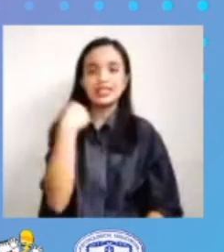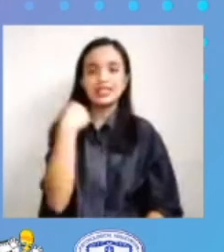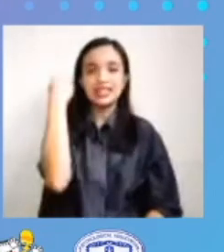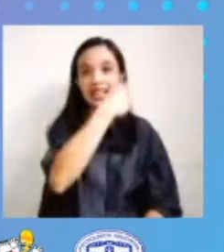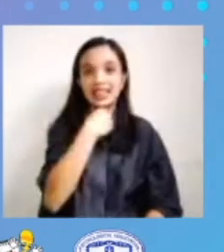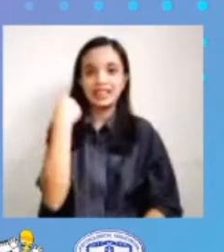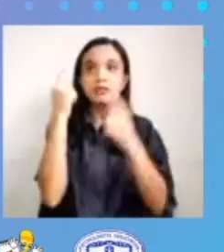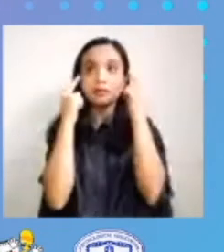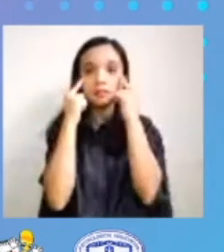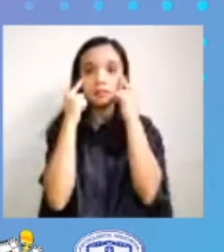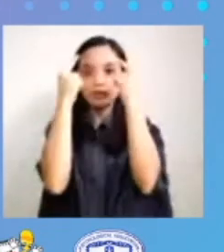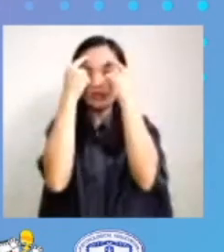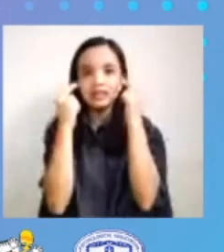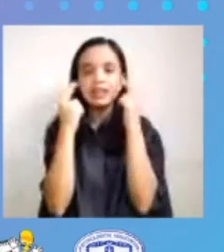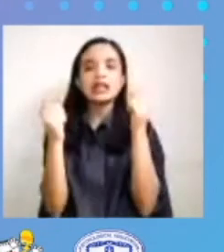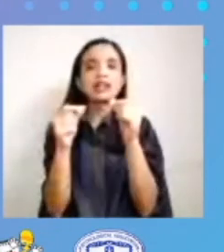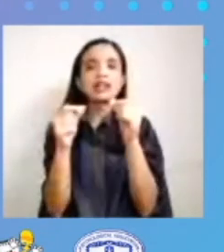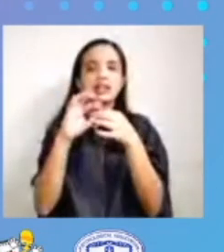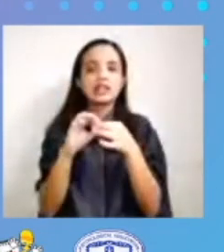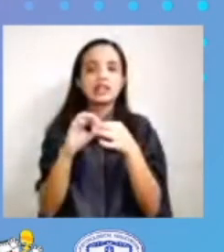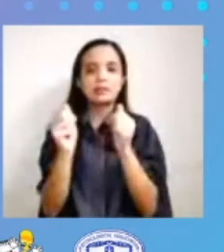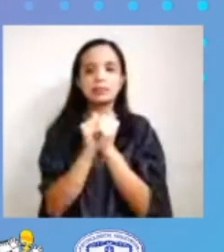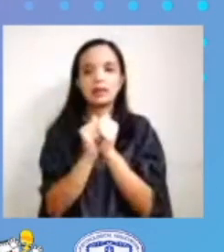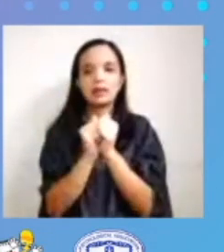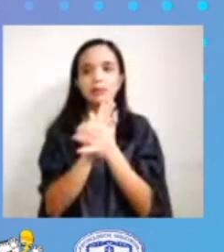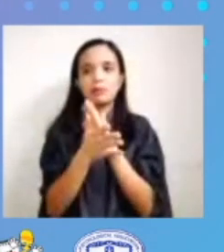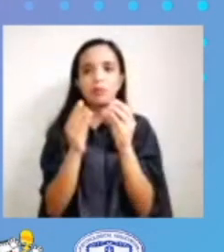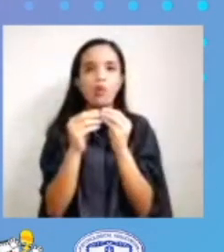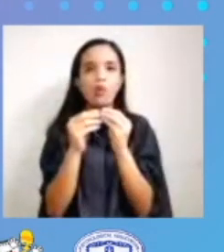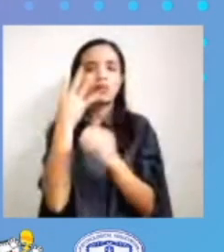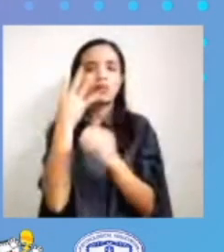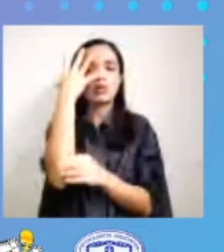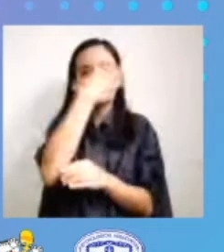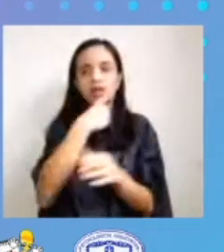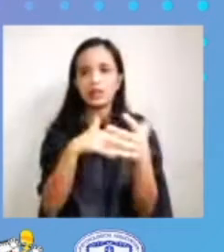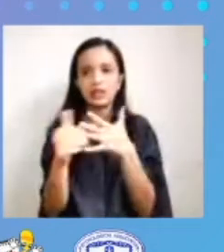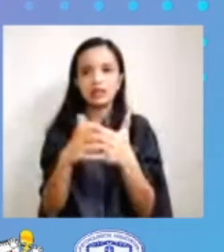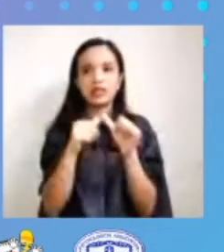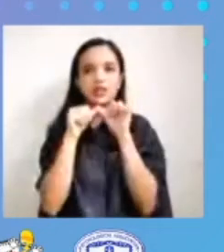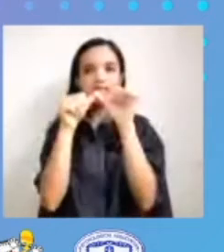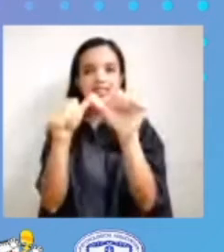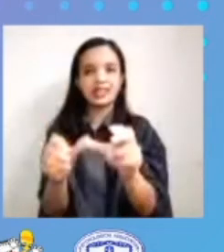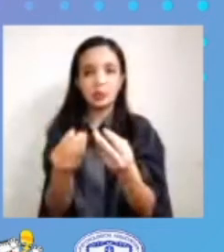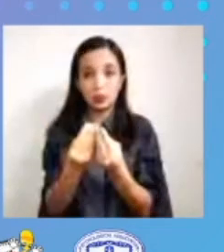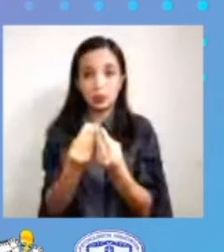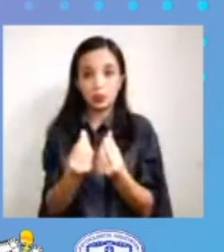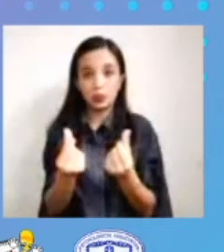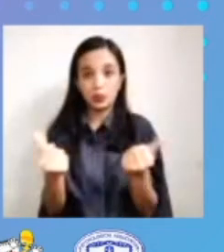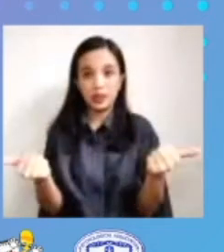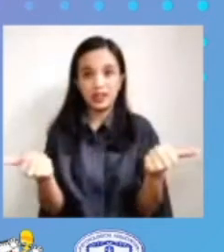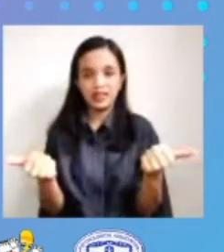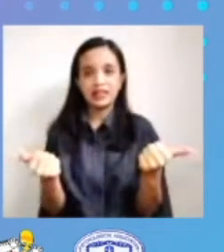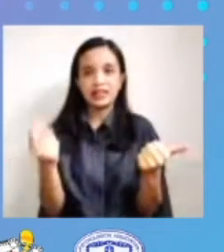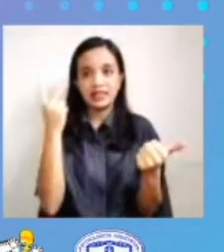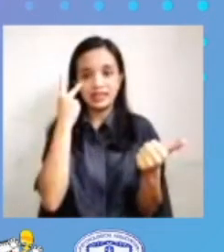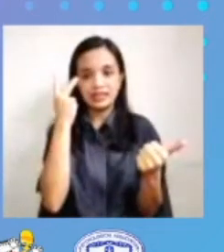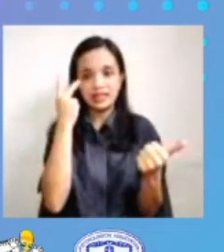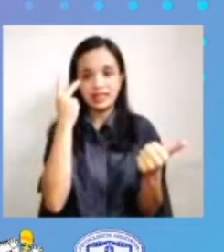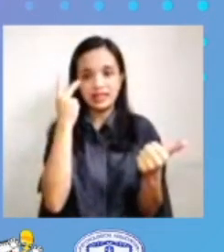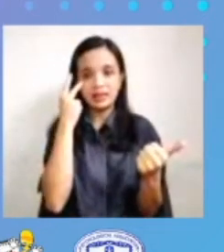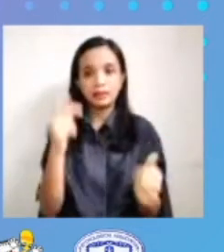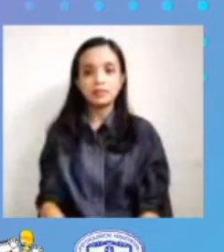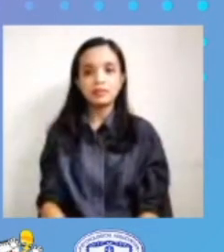ng sensation going to your torso, di ba? From the distal to the proximal. That's a very good way